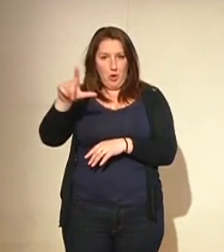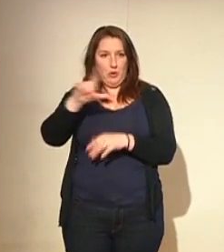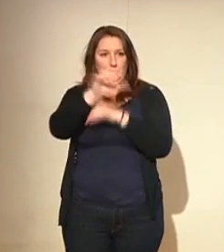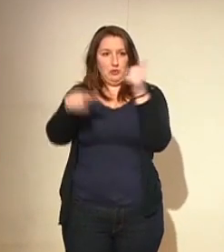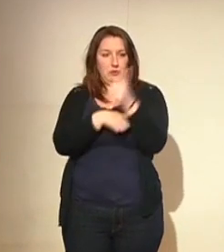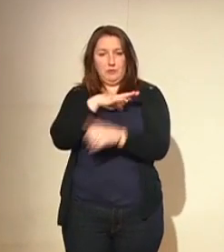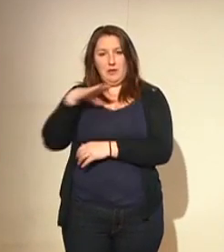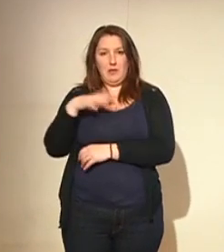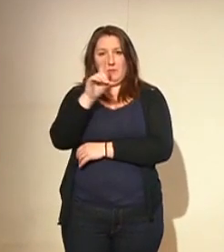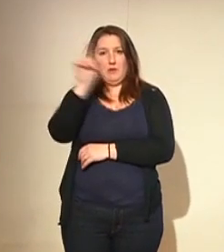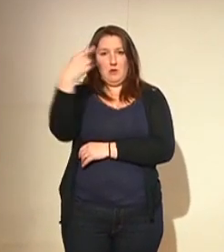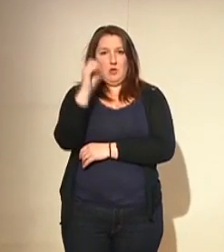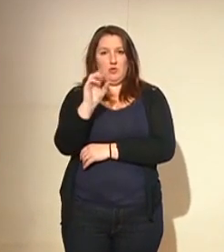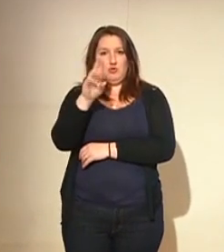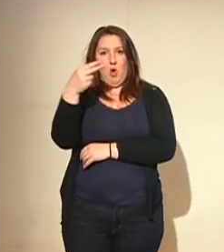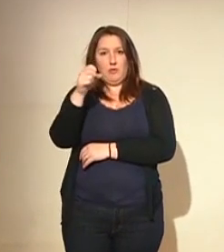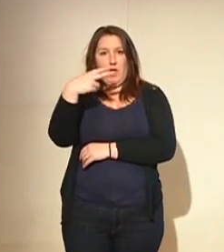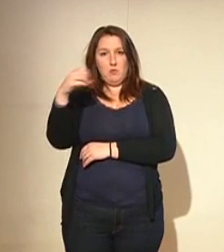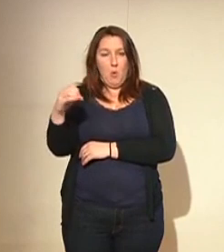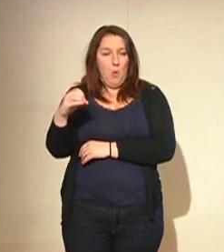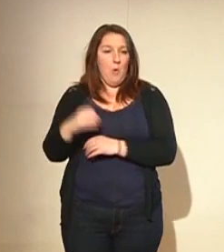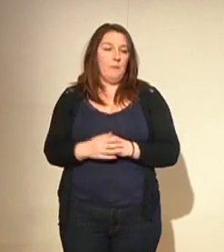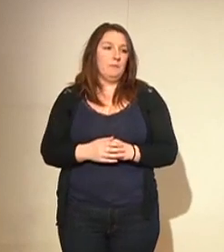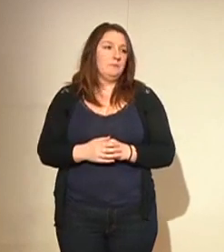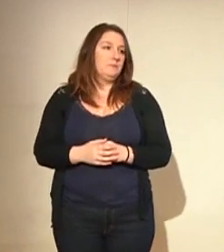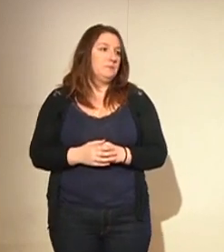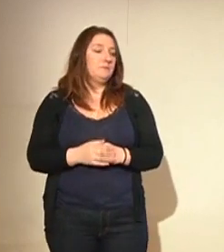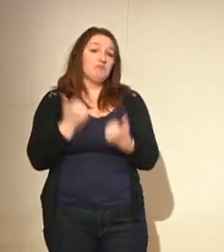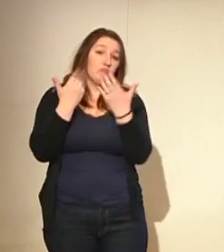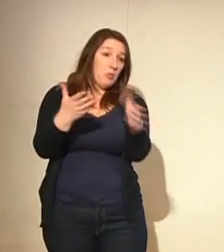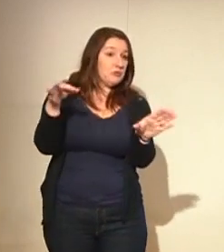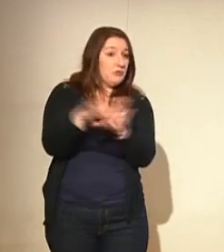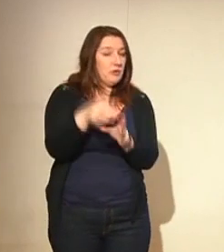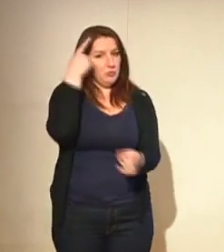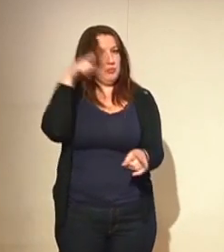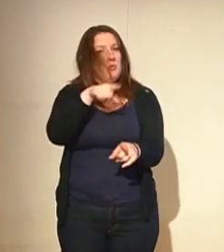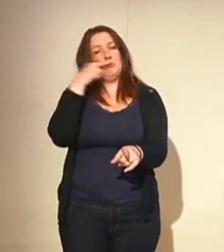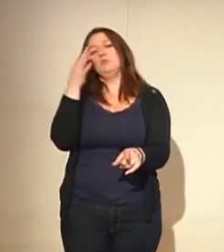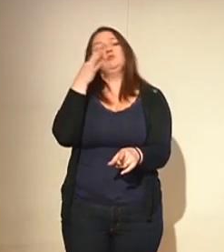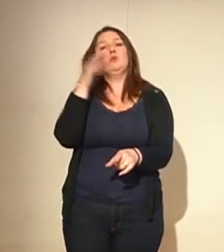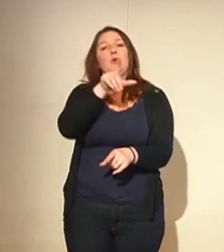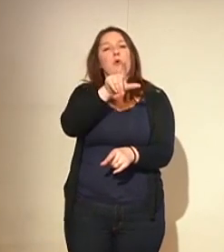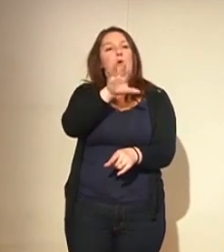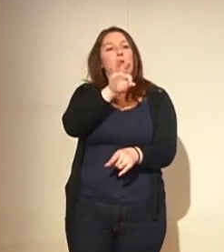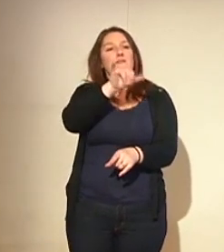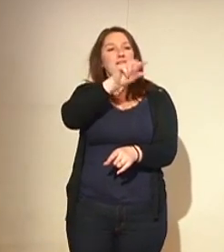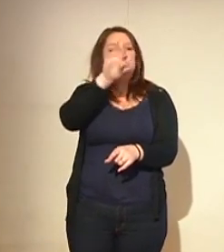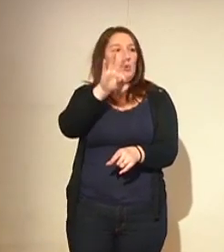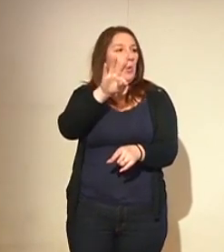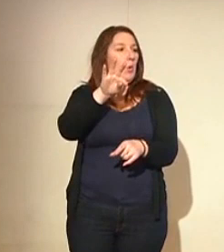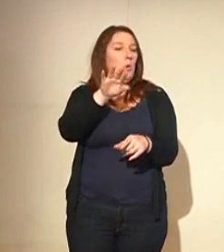suppléante madame dordano donc je soumets au vote pour Monsieur fristau avec pour suppléante madame Tavel qui est